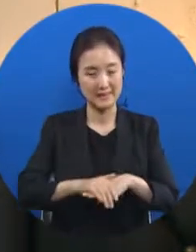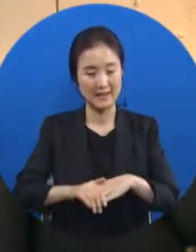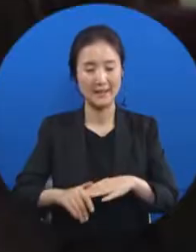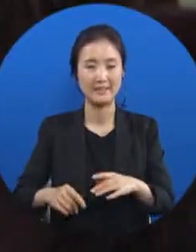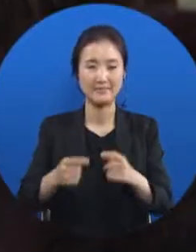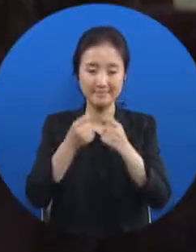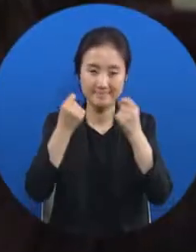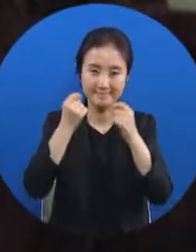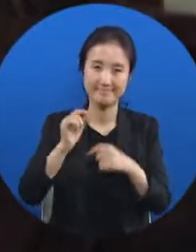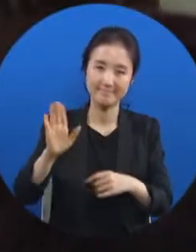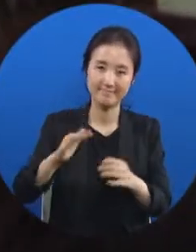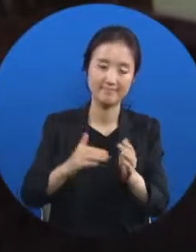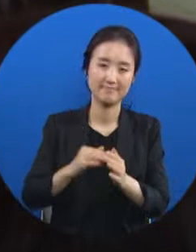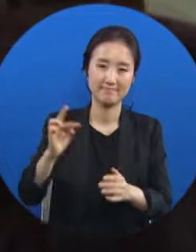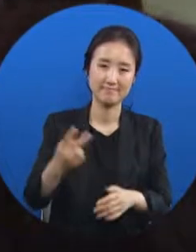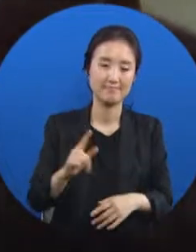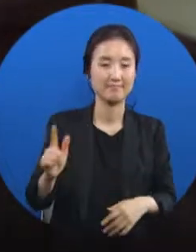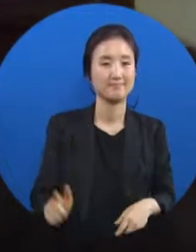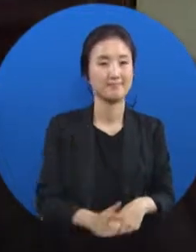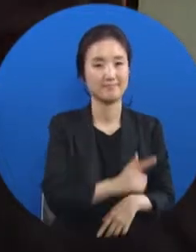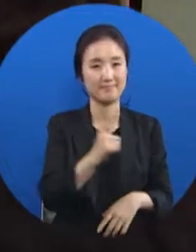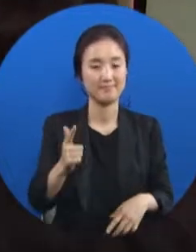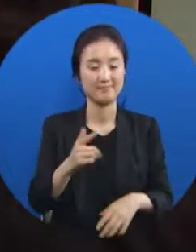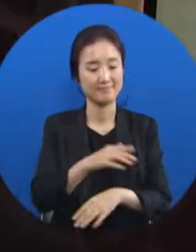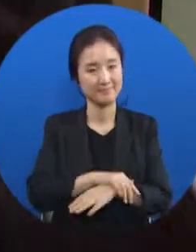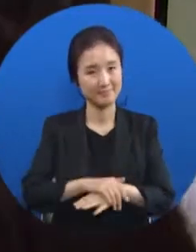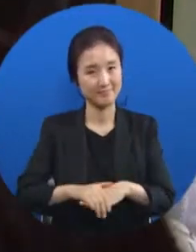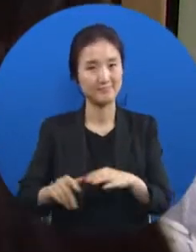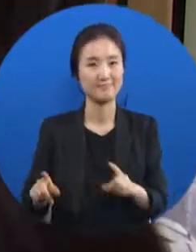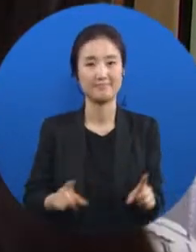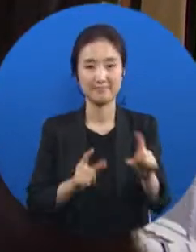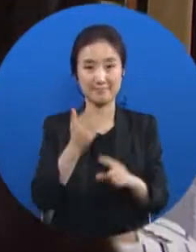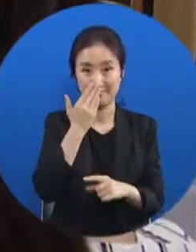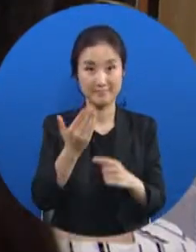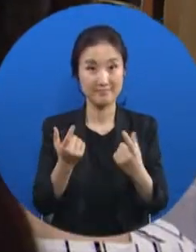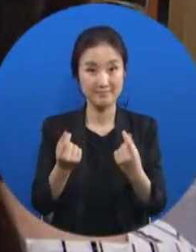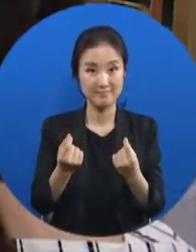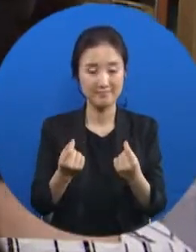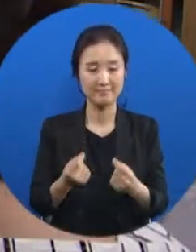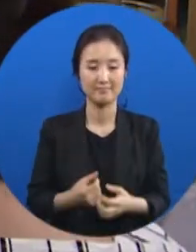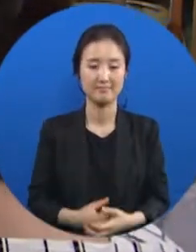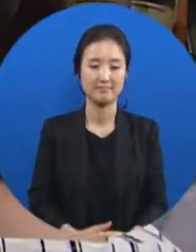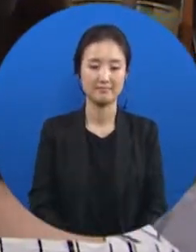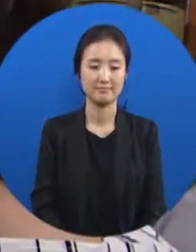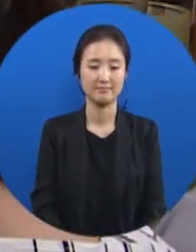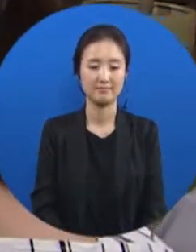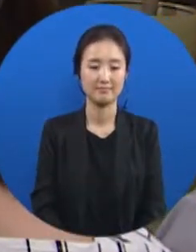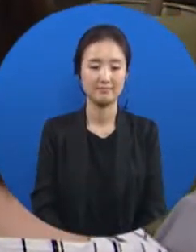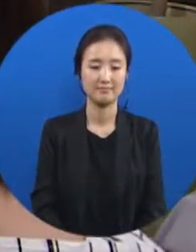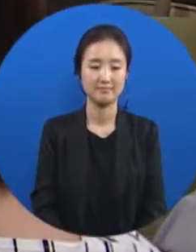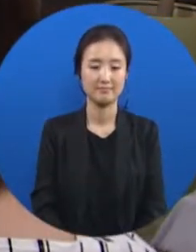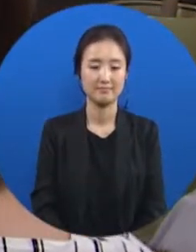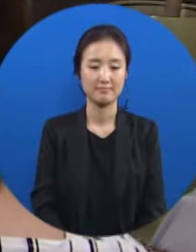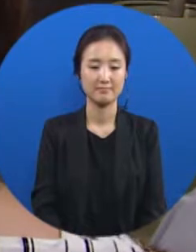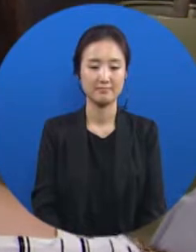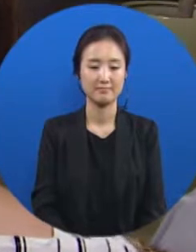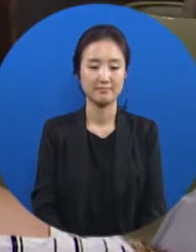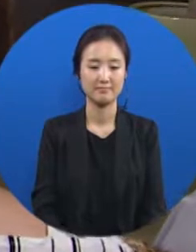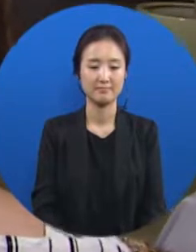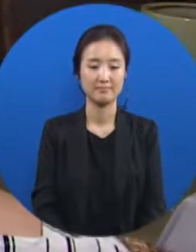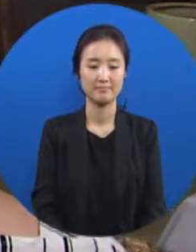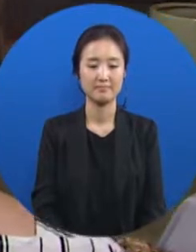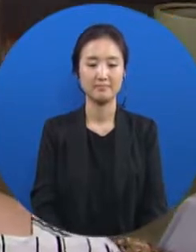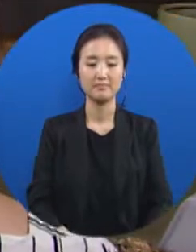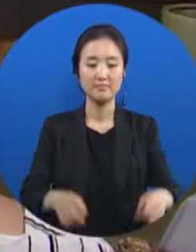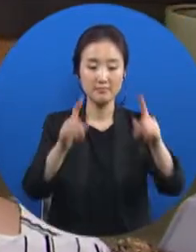예. 모든 집안이 마찬가지인 것 같아요. 그래서 저는 위기가 제 인생을 바꾸는데 이게 고등학교 때 시작이 됩니다. 그 다음에 이제